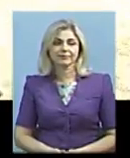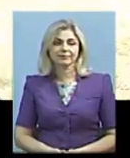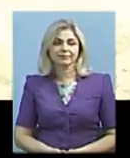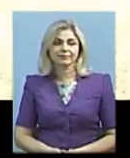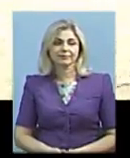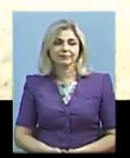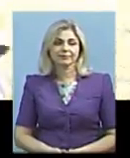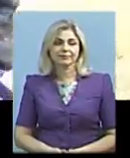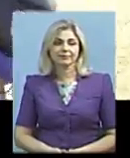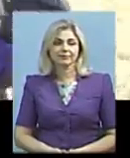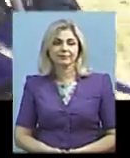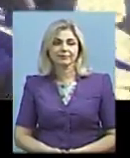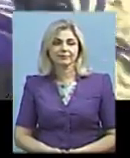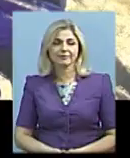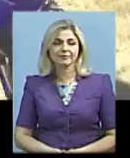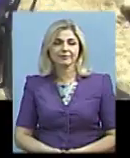Ну, зато посмотримо.